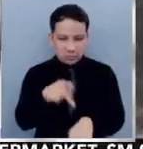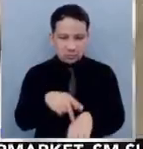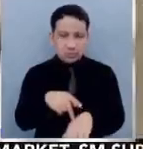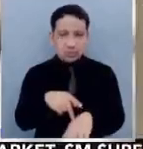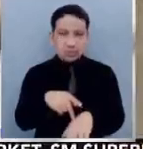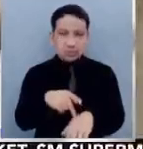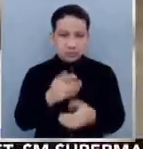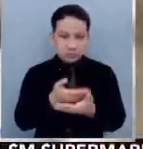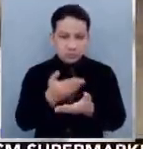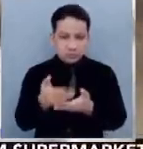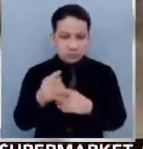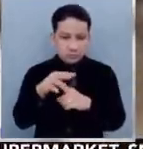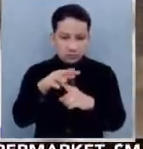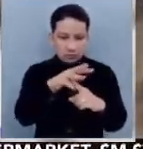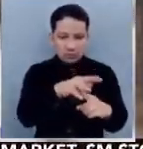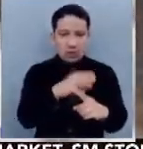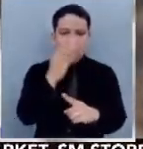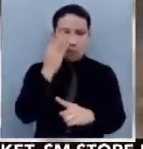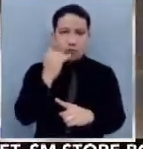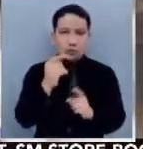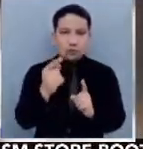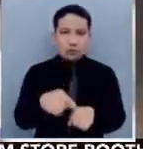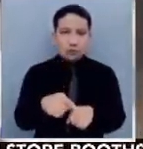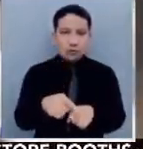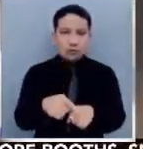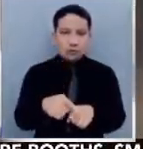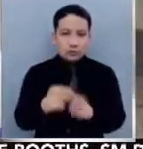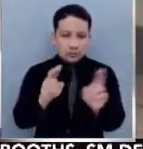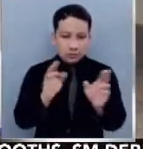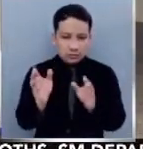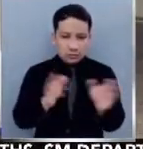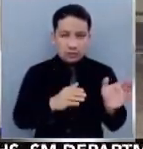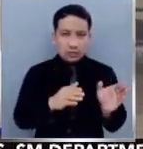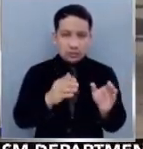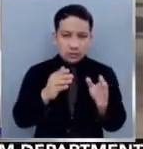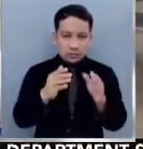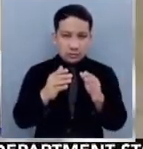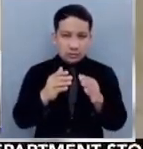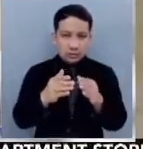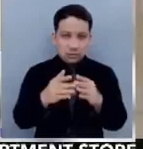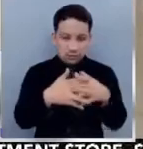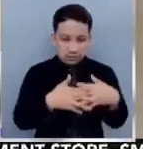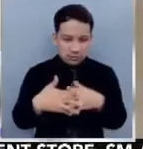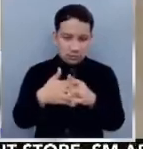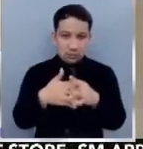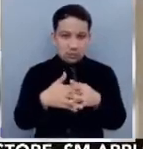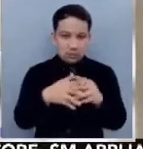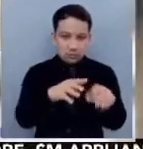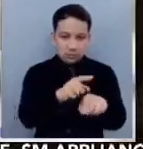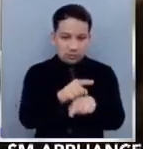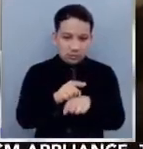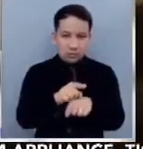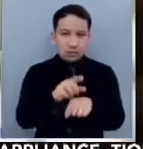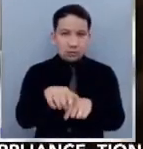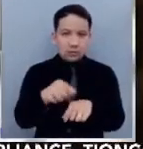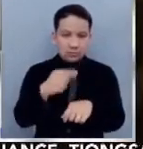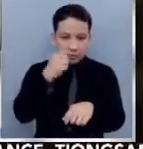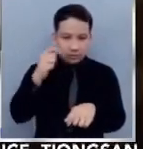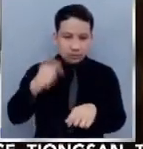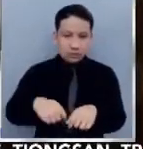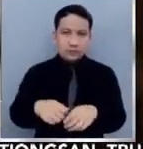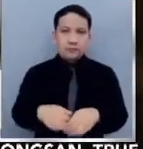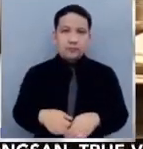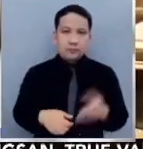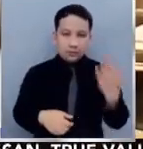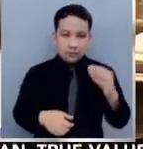chopper dahil sa posibleng ipataw na sanctions ng Amerika matapos gerahin ng Russia ang Ukraine. Nitong Lunes,